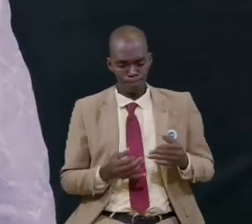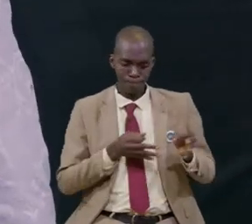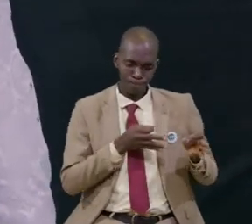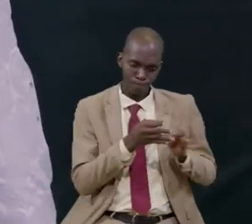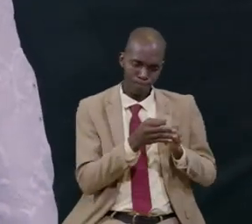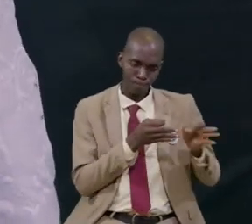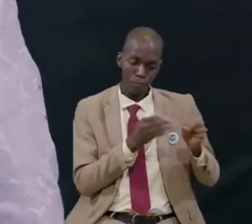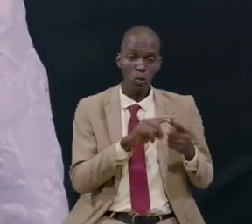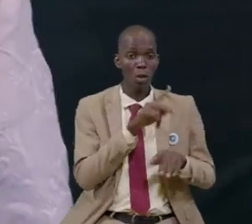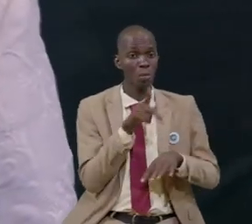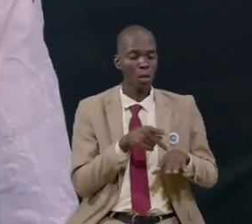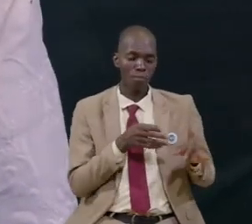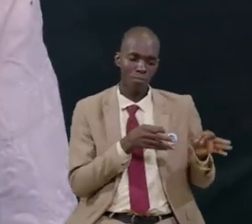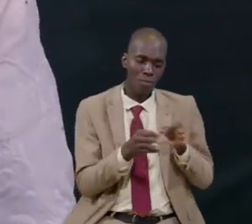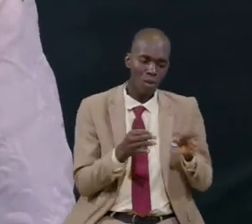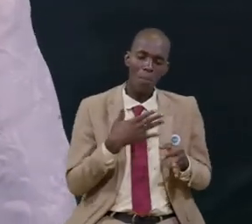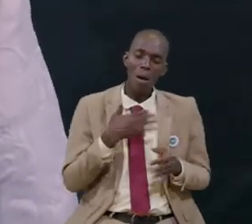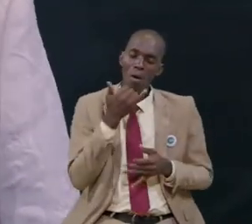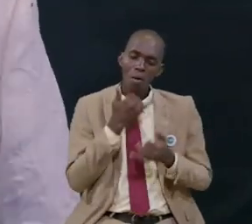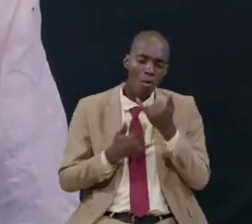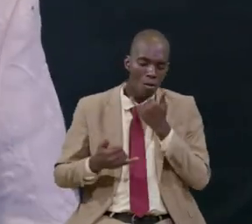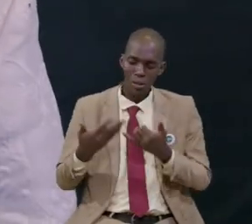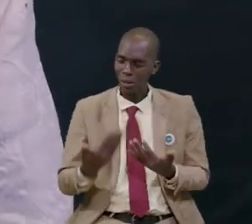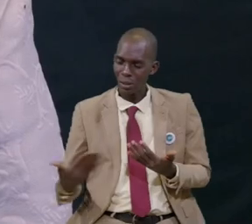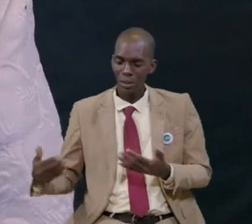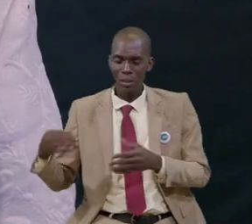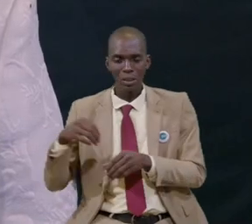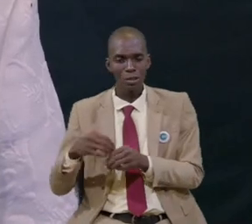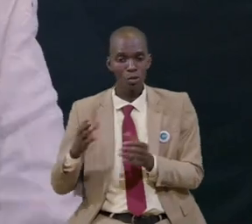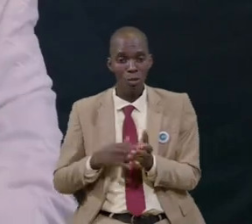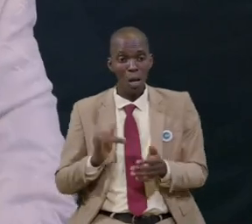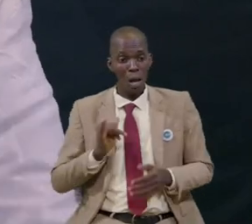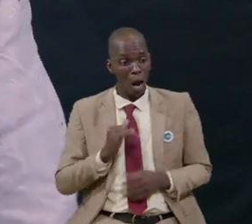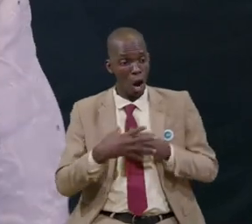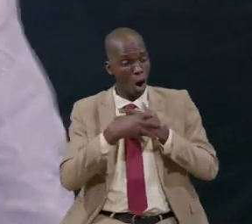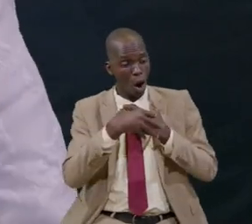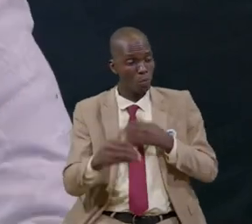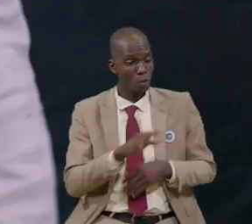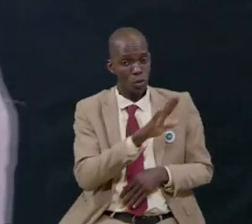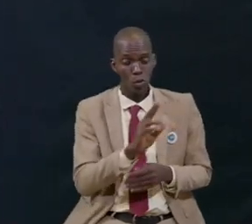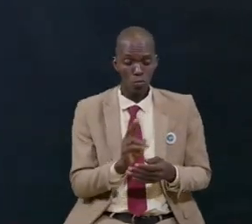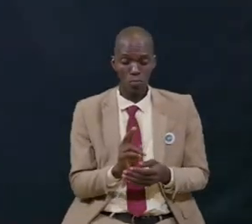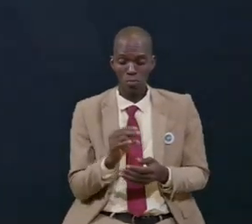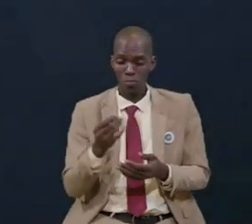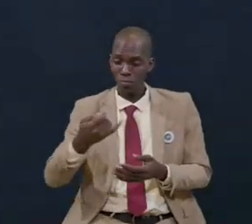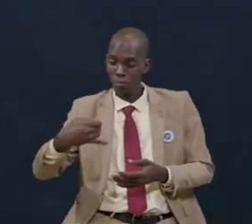les choses que ceci-là, j'ai fait ça en utilisant sa signature.